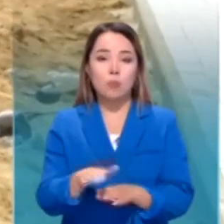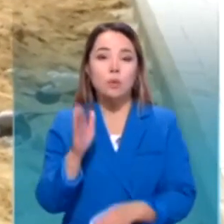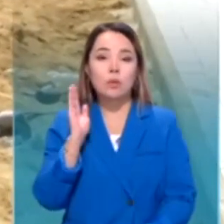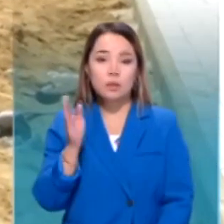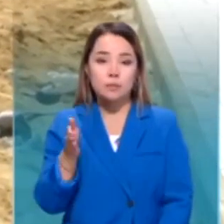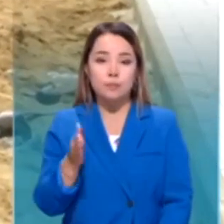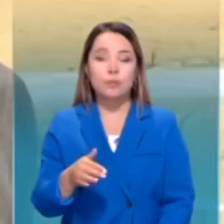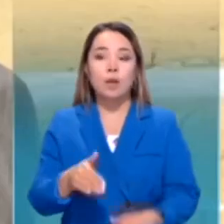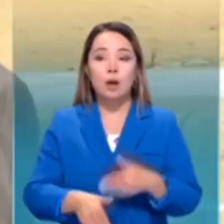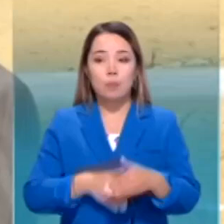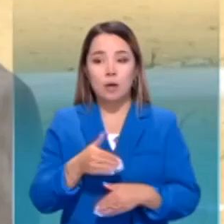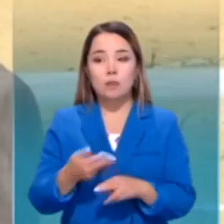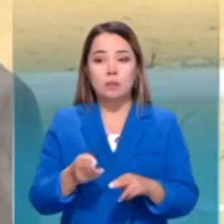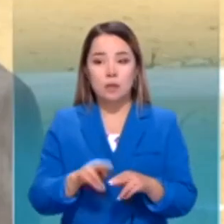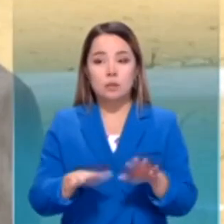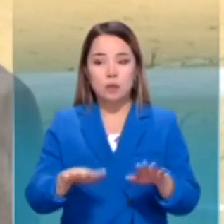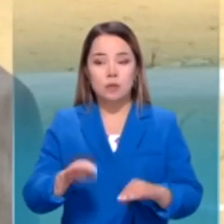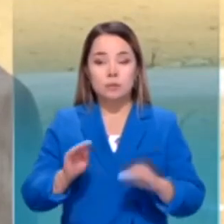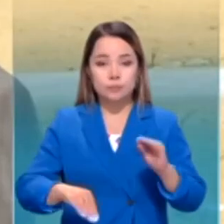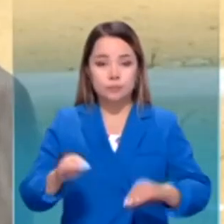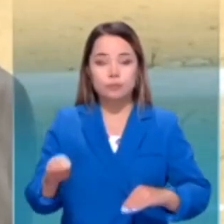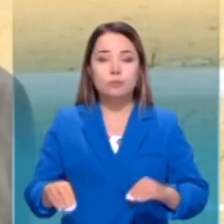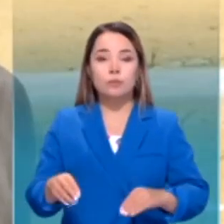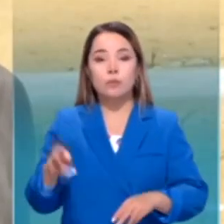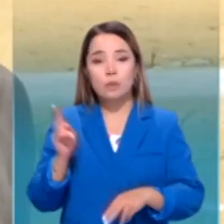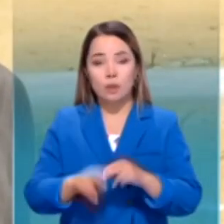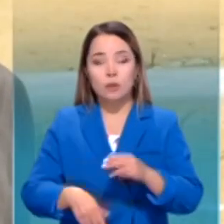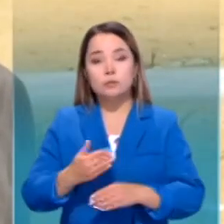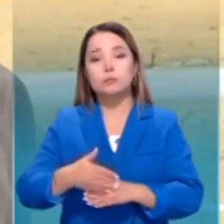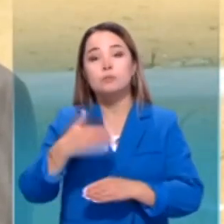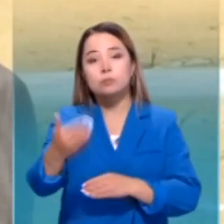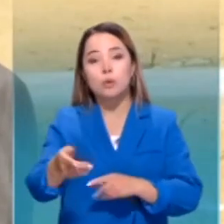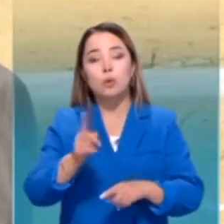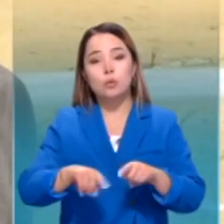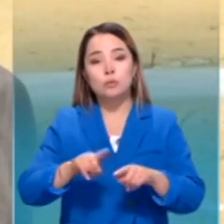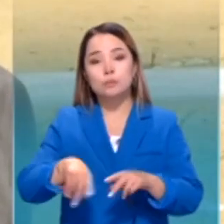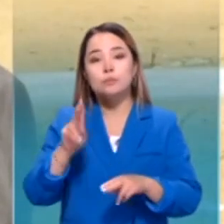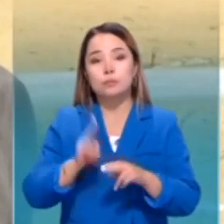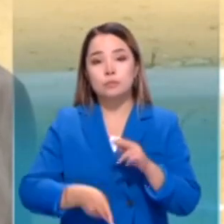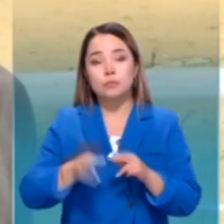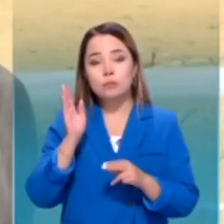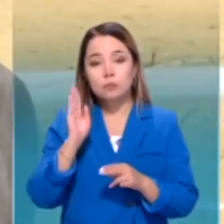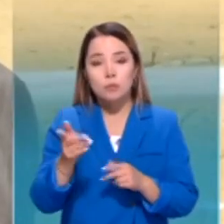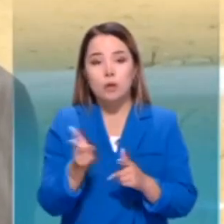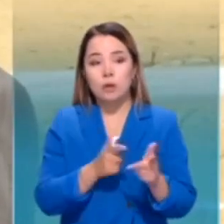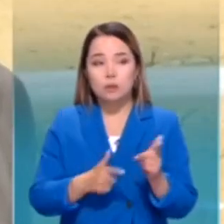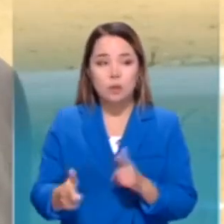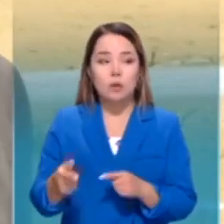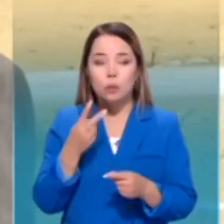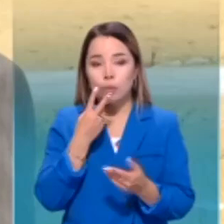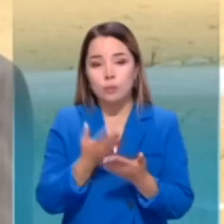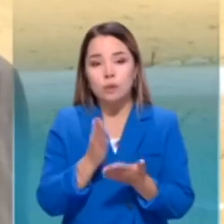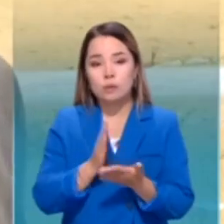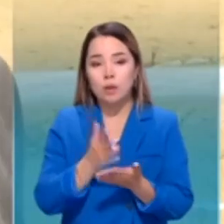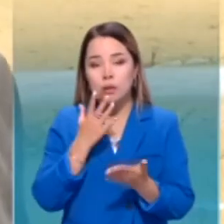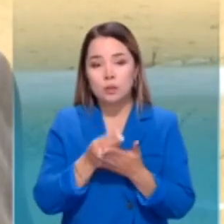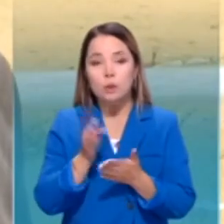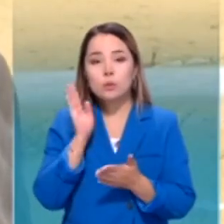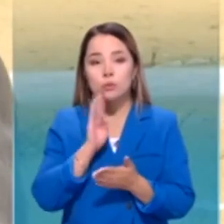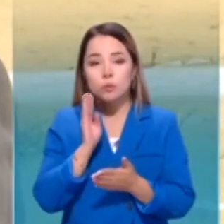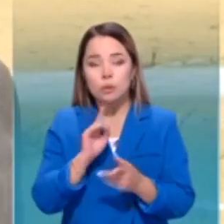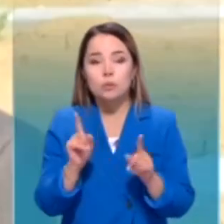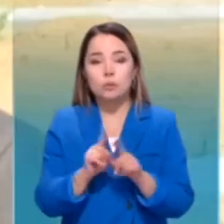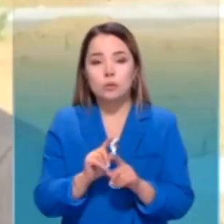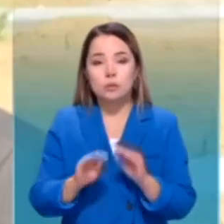тұрғандарыңыз бассейн, бер жағын істеп кетті, енді ар жағын жақында істейді. Енді бұл жерде жаңағыдай өздерің көріп тұрсыңдар, ішінде